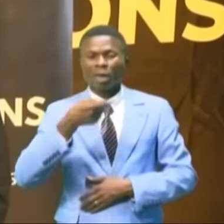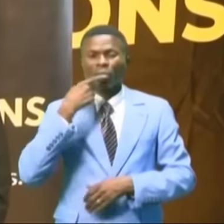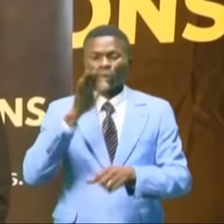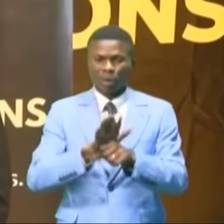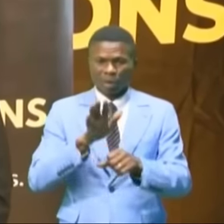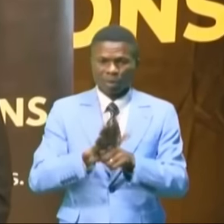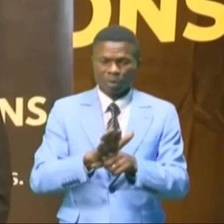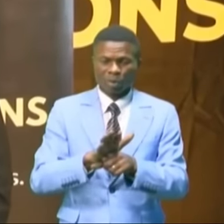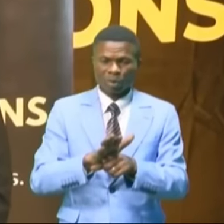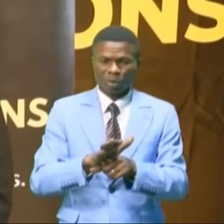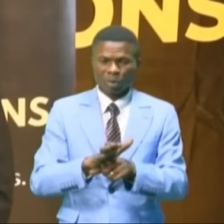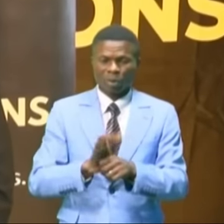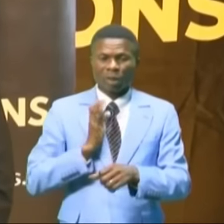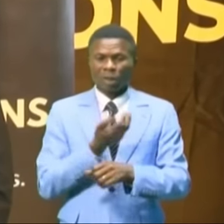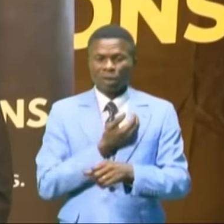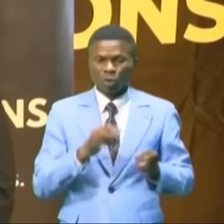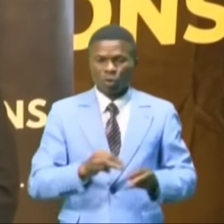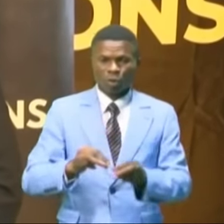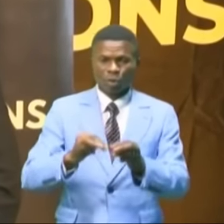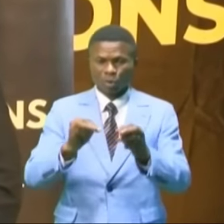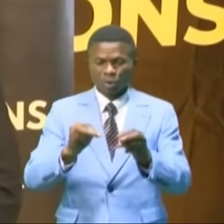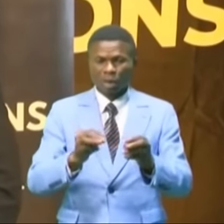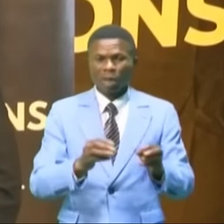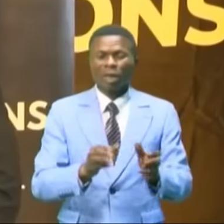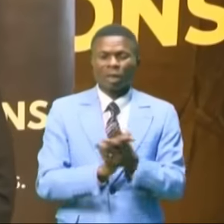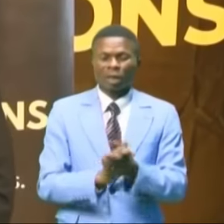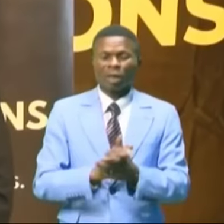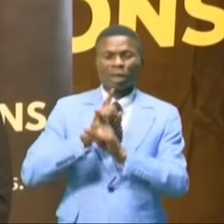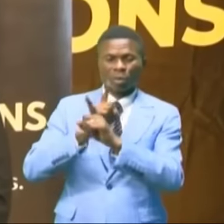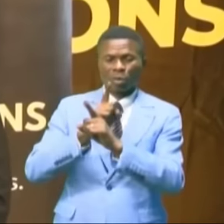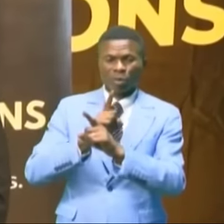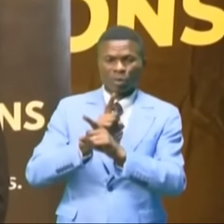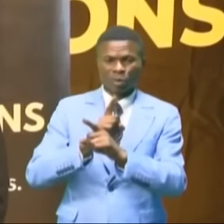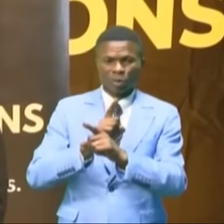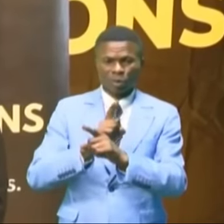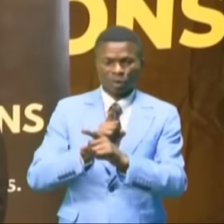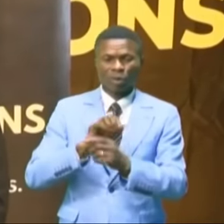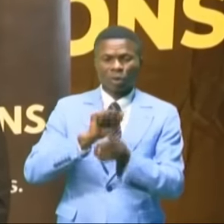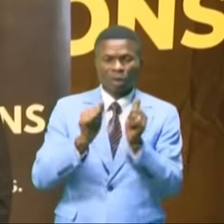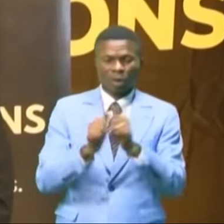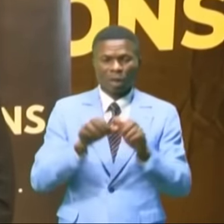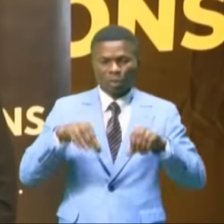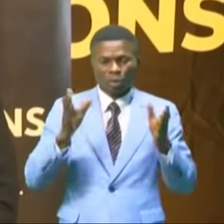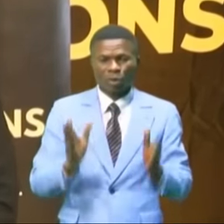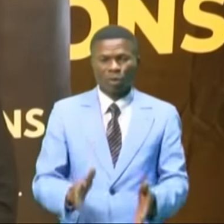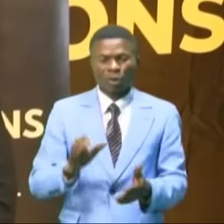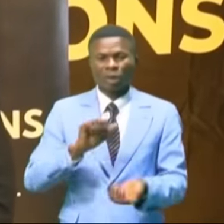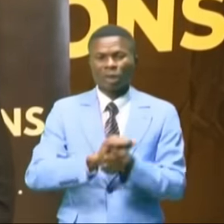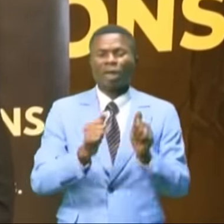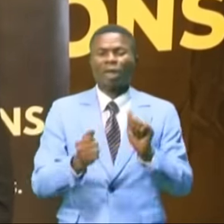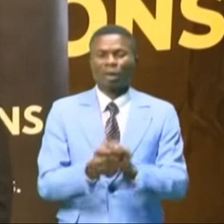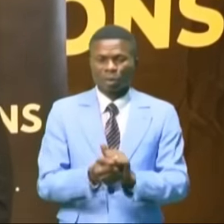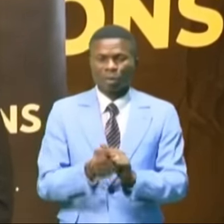c'est à notre manière une façon de pérenniser le modèle de réussite congolais dans le domaine